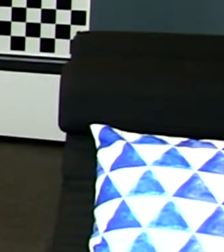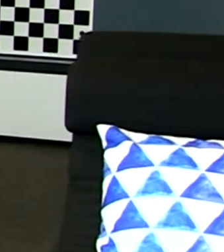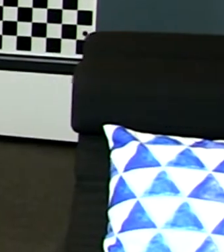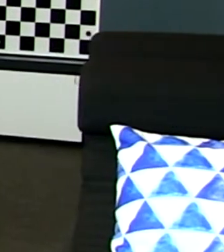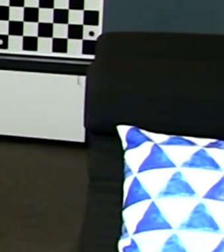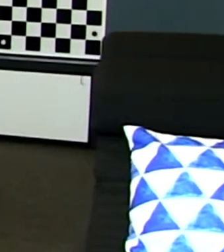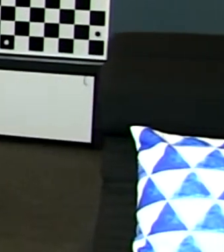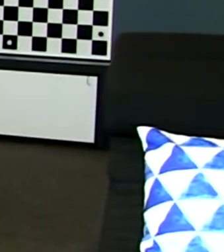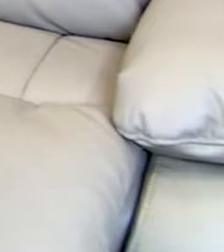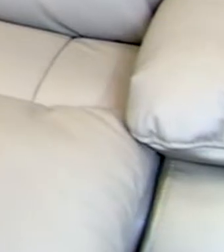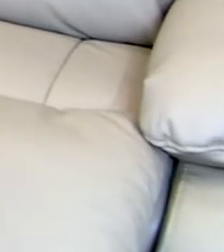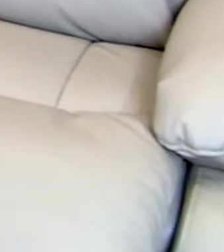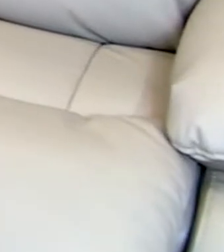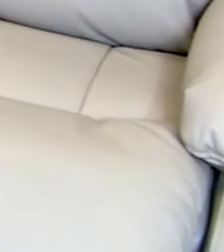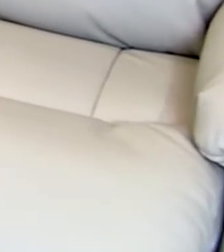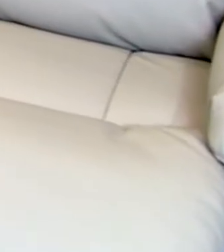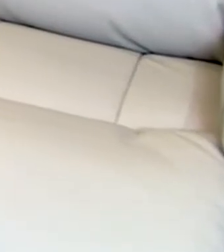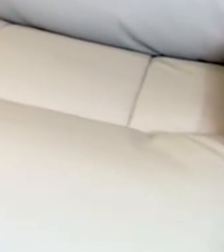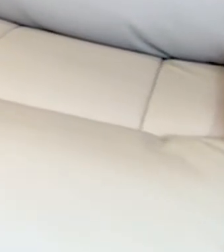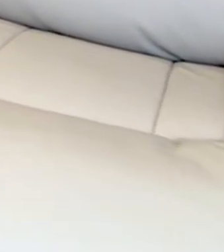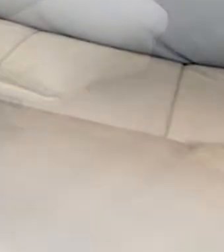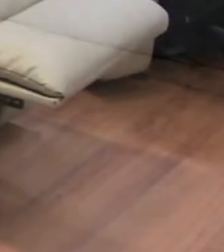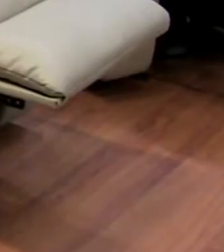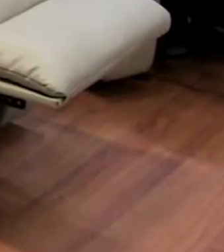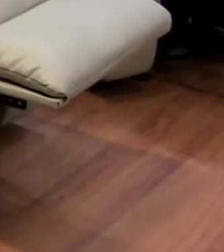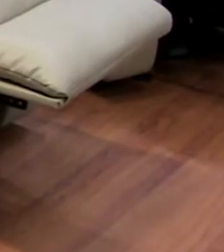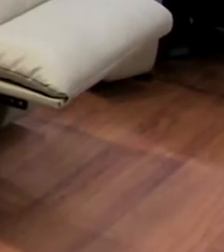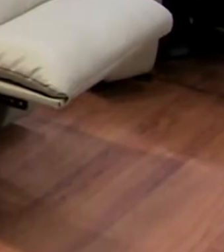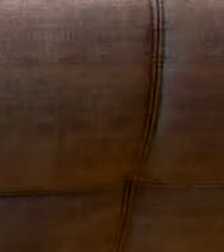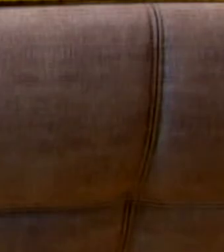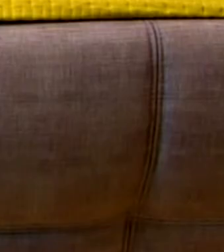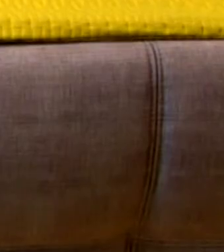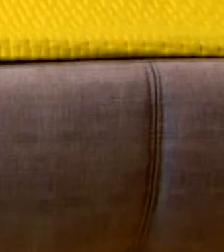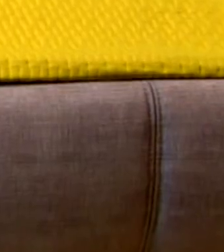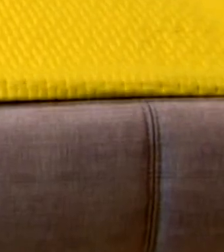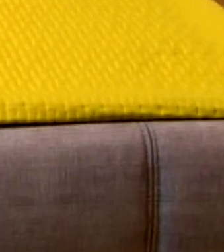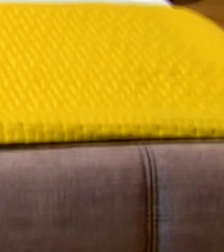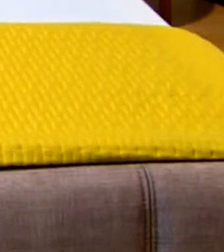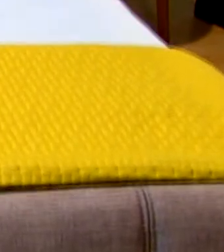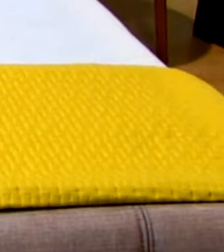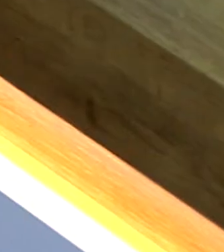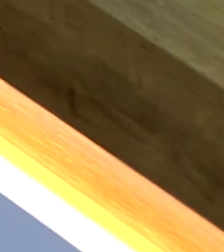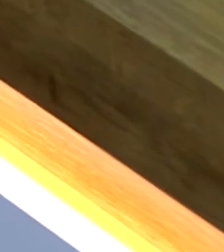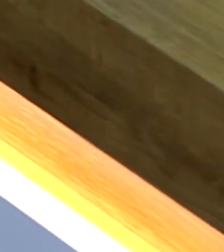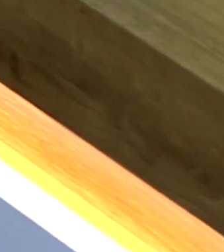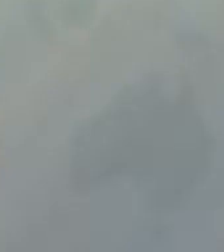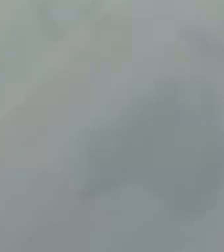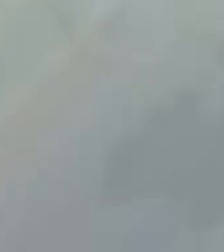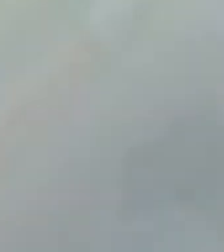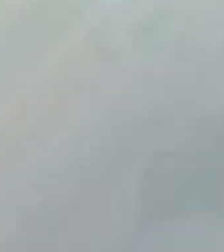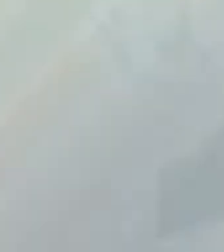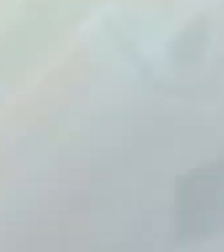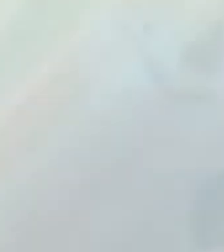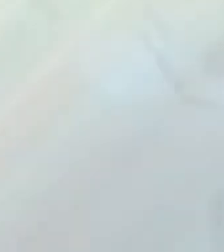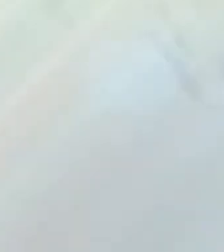młodzieżowych. Polecamy meble tapicerowane najlepszych producentów w Polsce. Możliwość zakupu mebli na raty oraz transport.